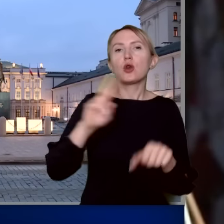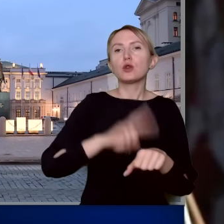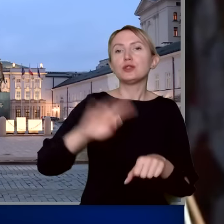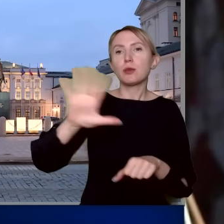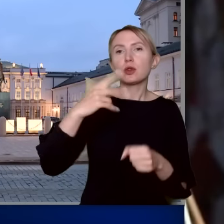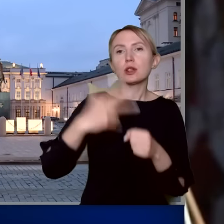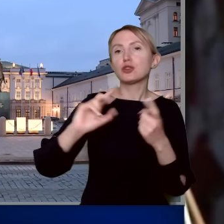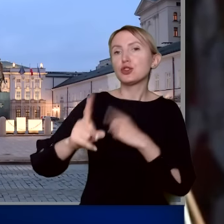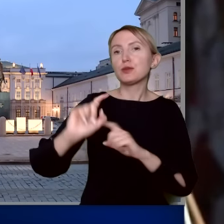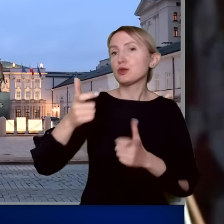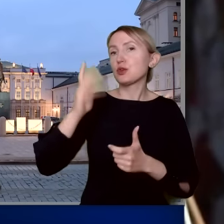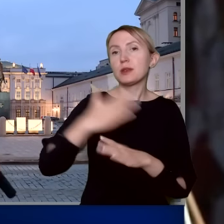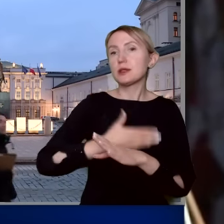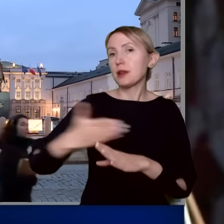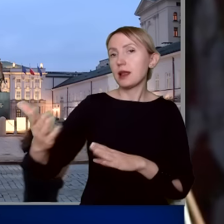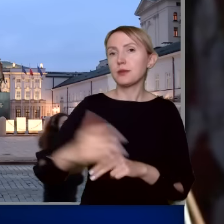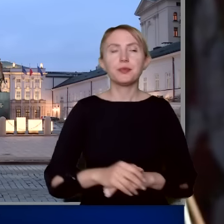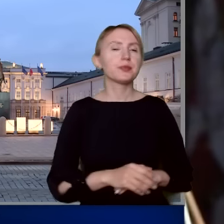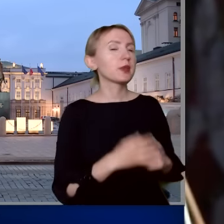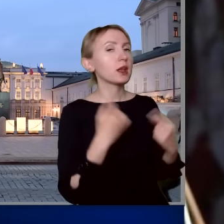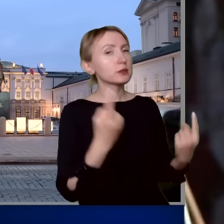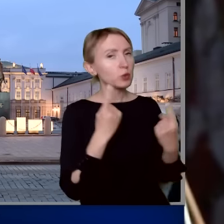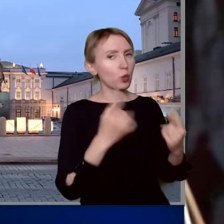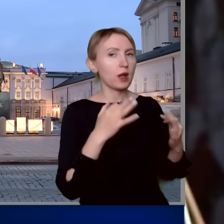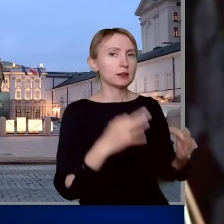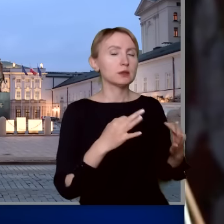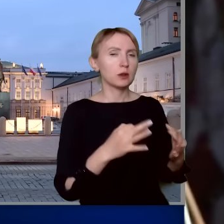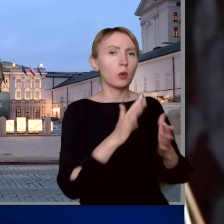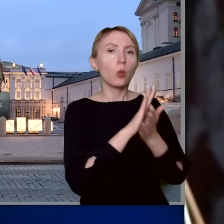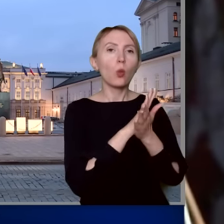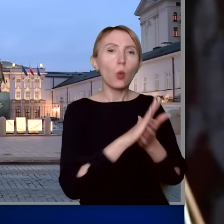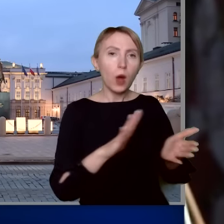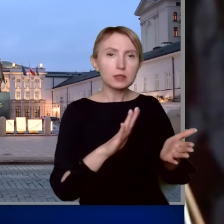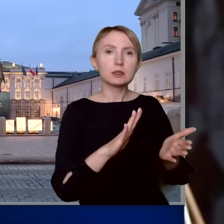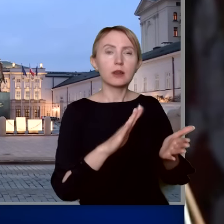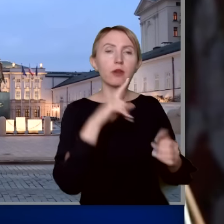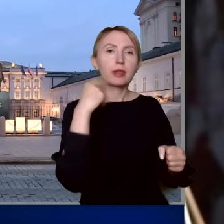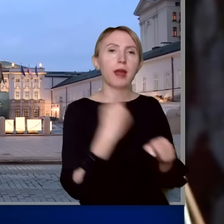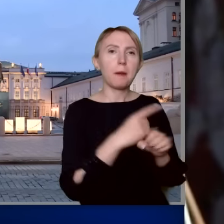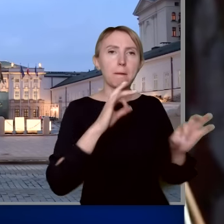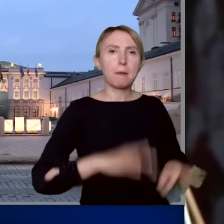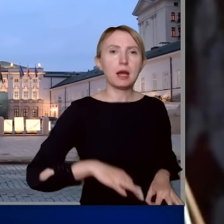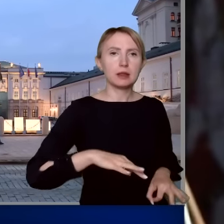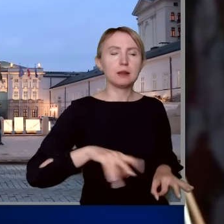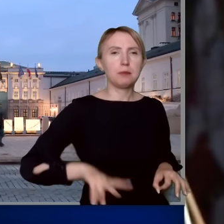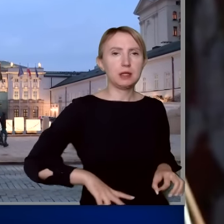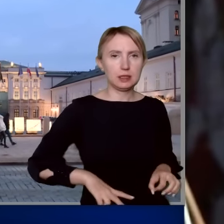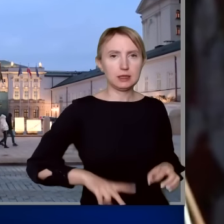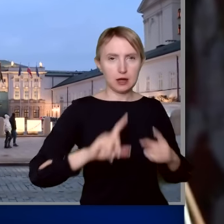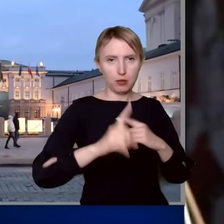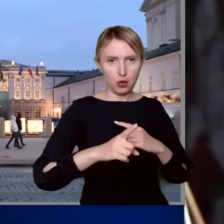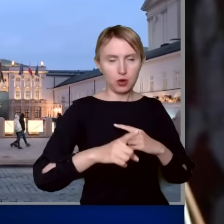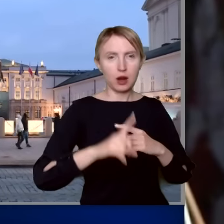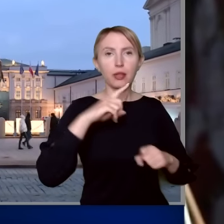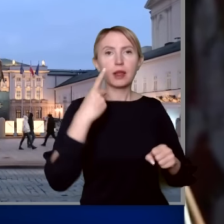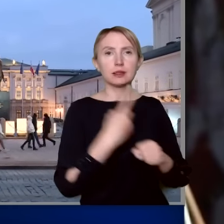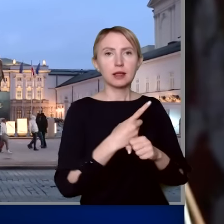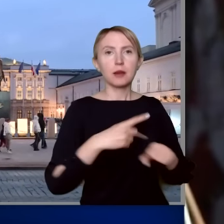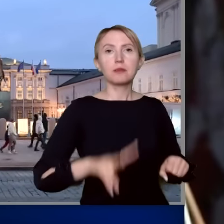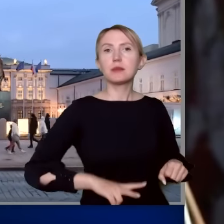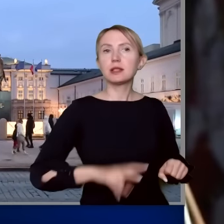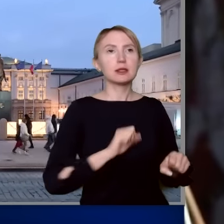tej sytuacji mamy do czynienia z ułaskawieniem po decyzji pana ministra. Decyzja ministra nie